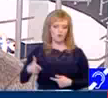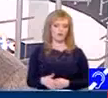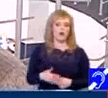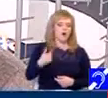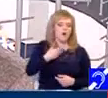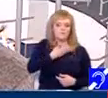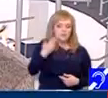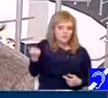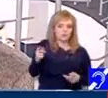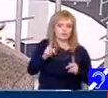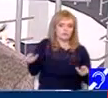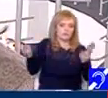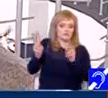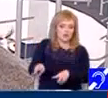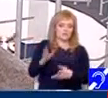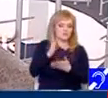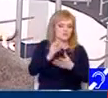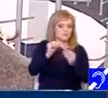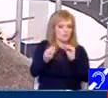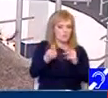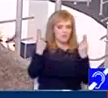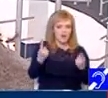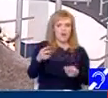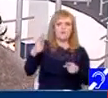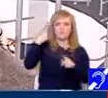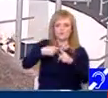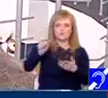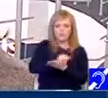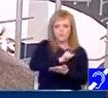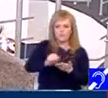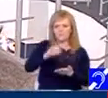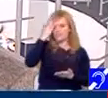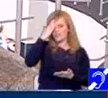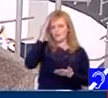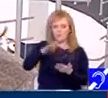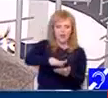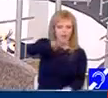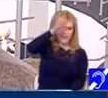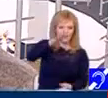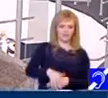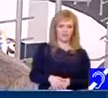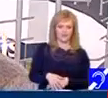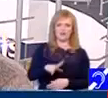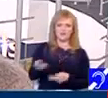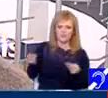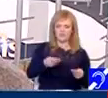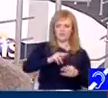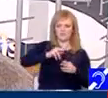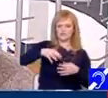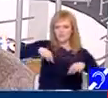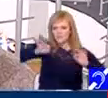solicităm băncii și este o problemă și de documentare foarte mare. Mergem spre servicii